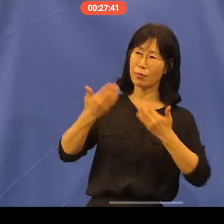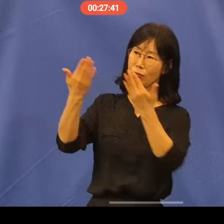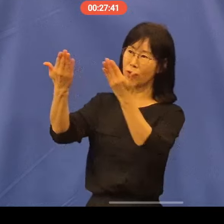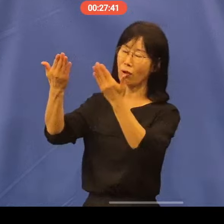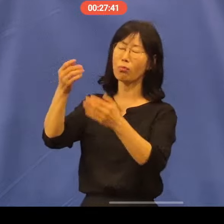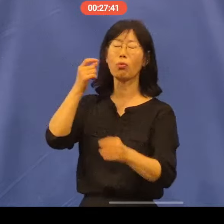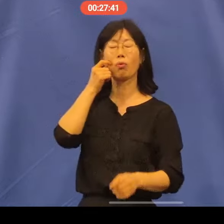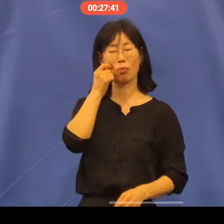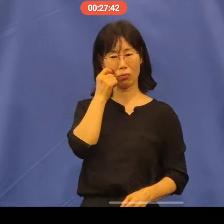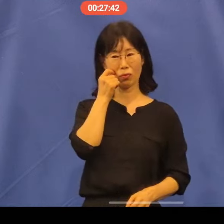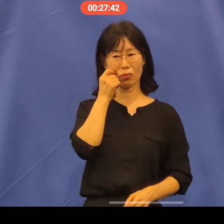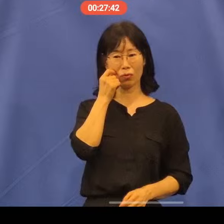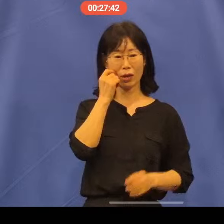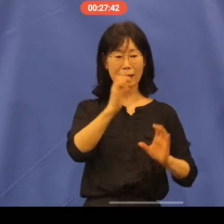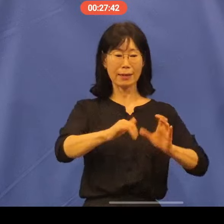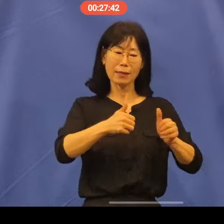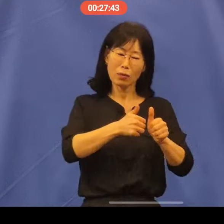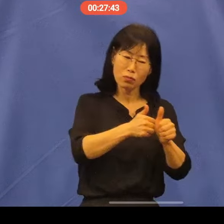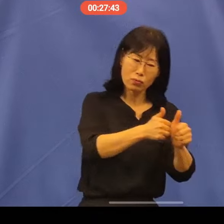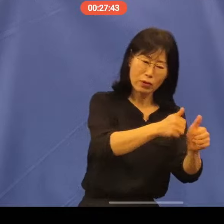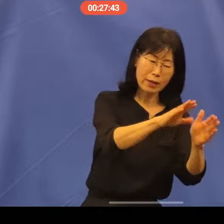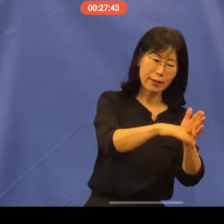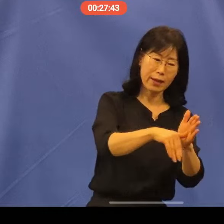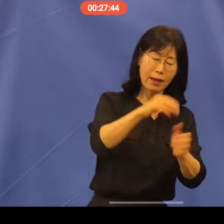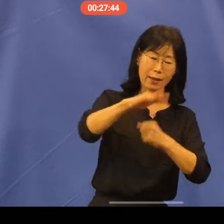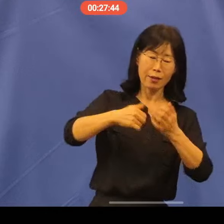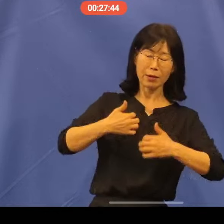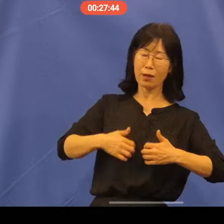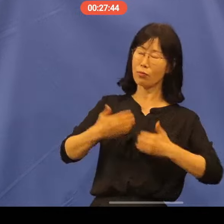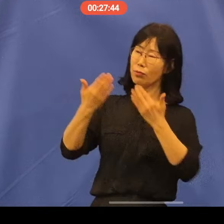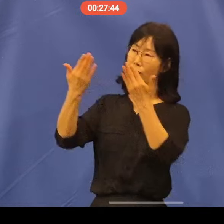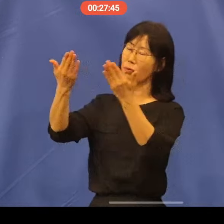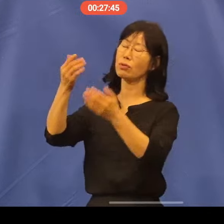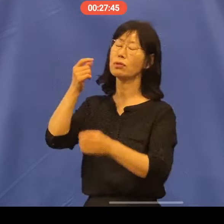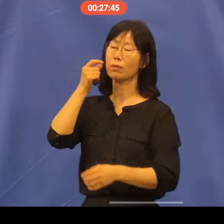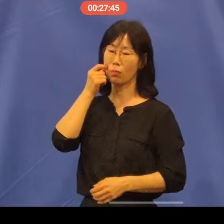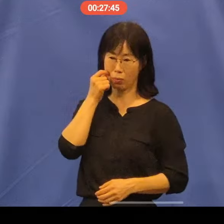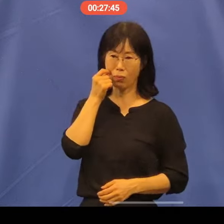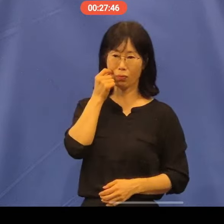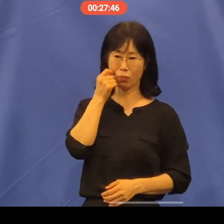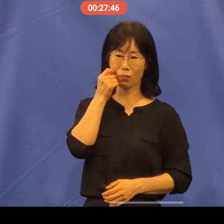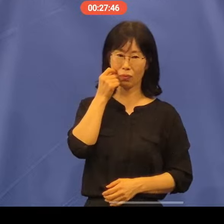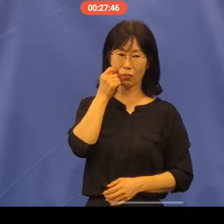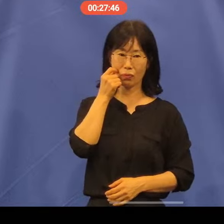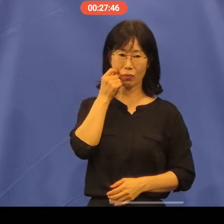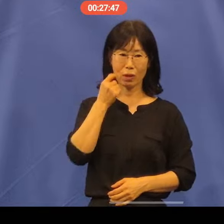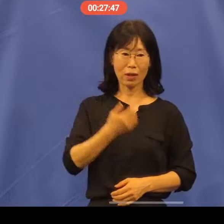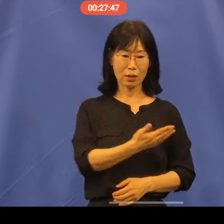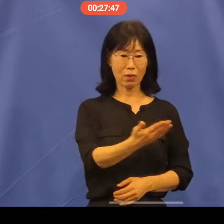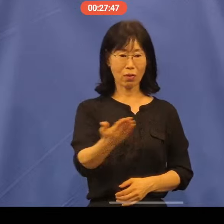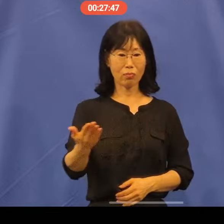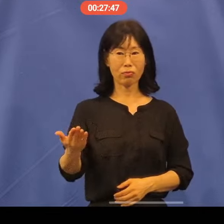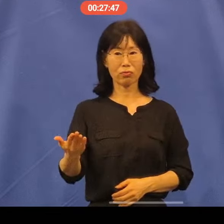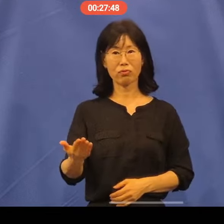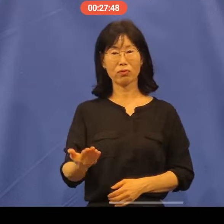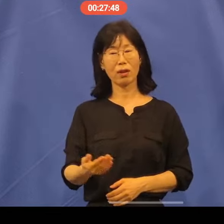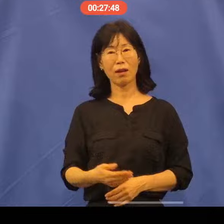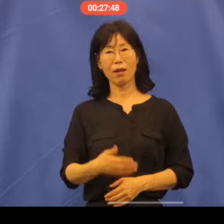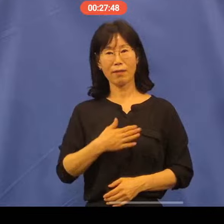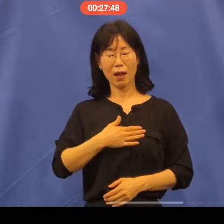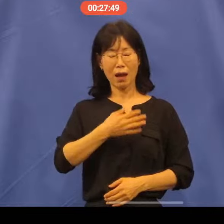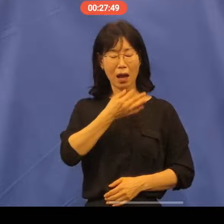육신을 쫓는 동안에는 하나님을 기쁘시게 할 수 없다는 거예요. 여러분, 이 육신이 문제예요. 이 육신이 뭘까요? 죄의 지배를 받고 있는